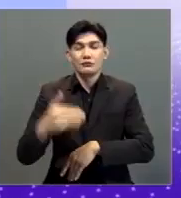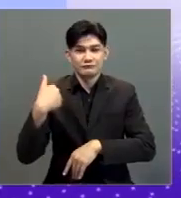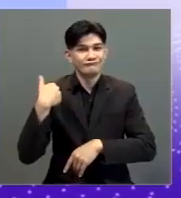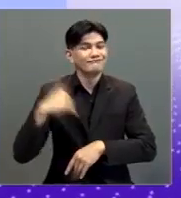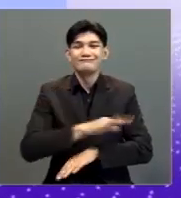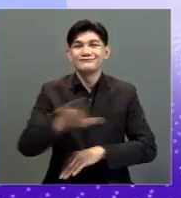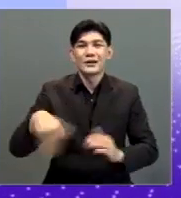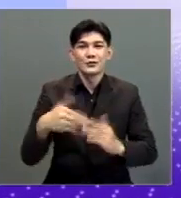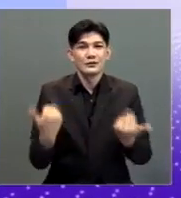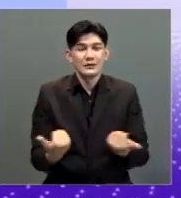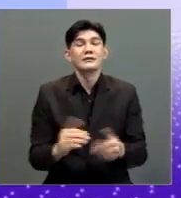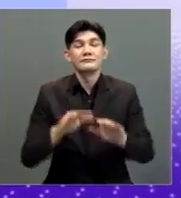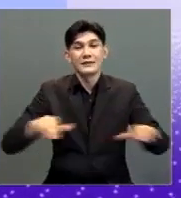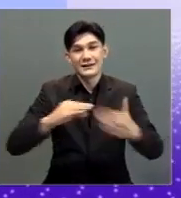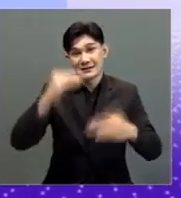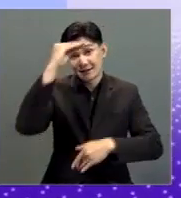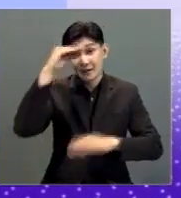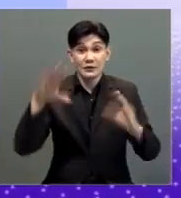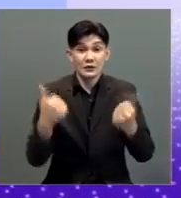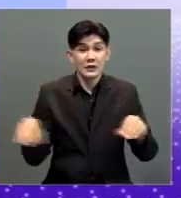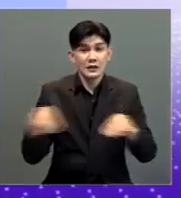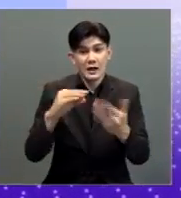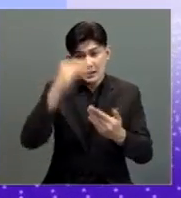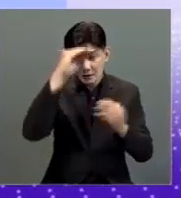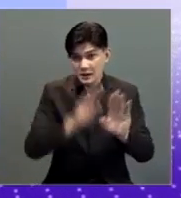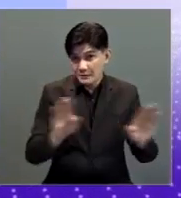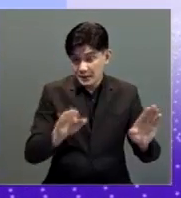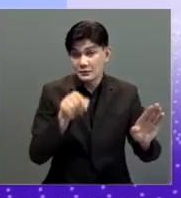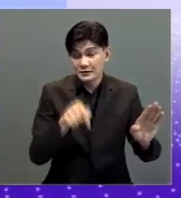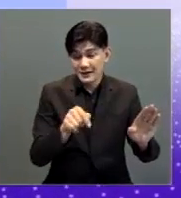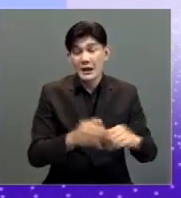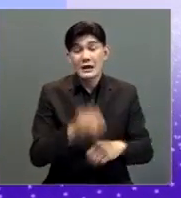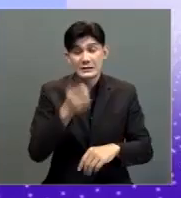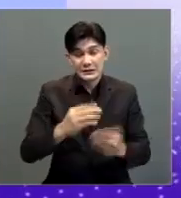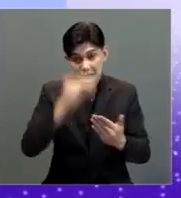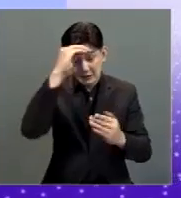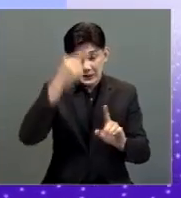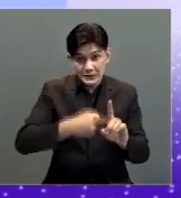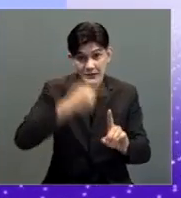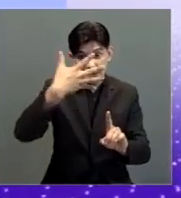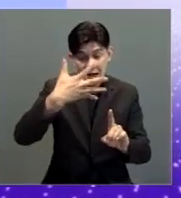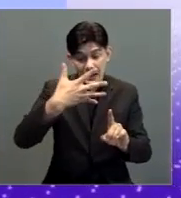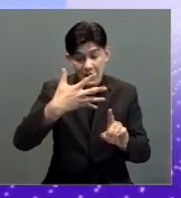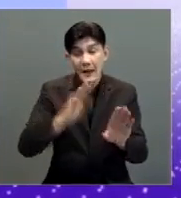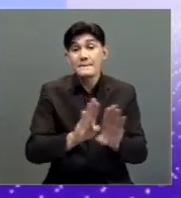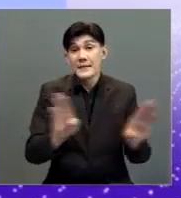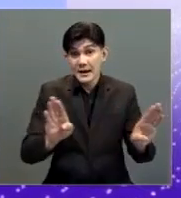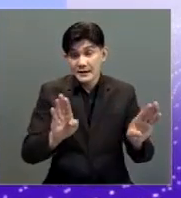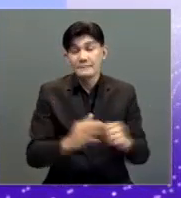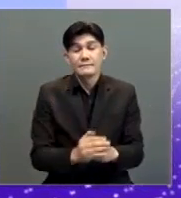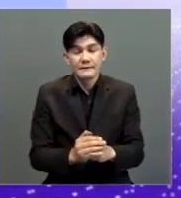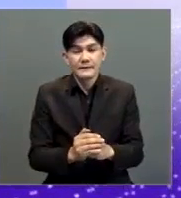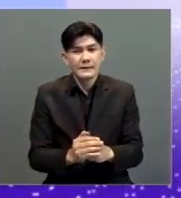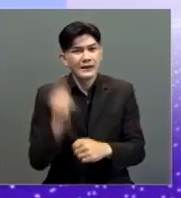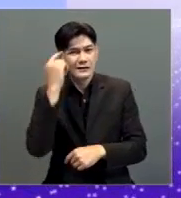ราๆกันบ้างอย่างน้องๆหนูๆตอนนี้ใกล้จะเปิดเทอมจริงๆเนี่ยจะต้องเปิดเทอมในช่วงของเดือนพฤษภาคมหลายคน